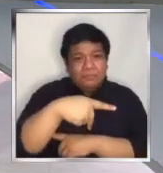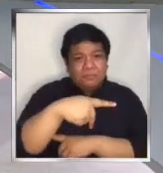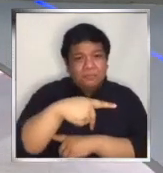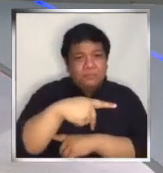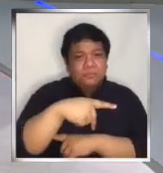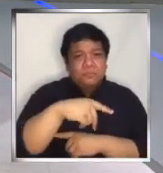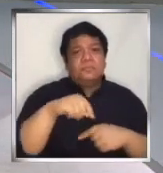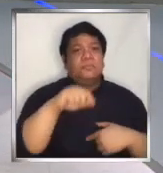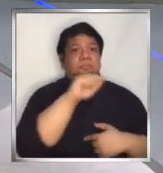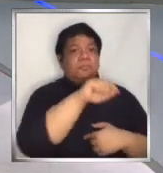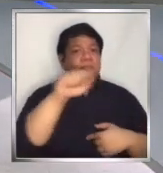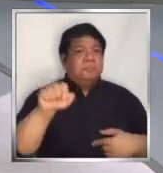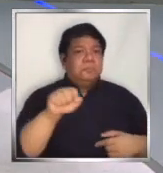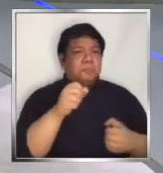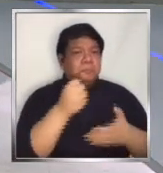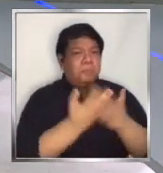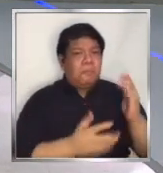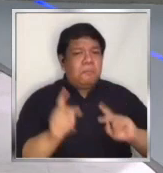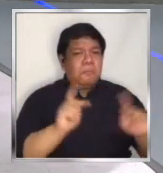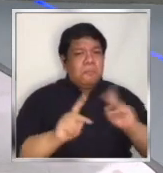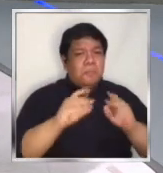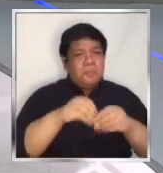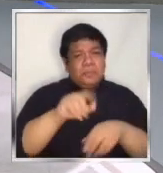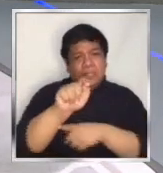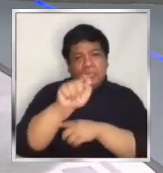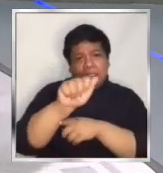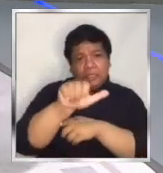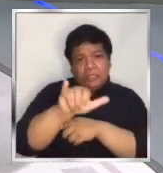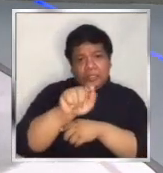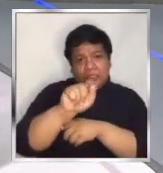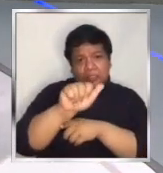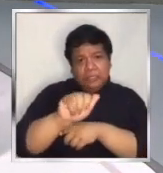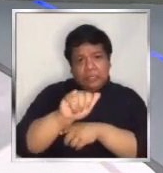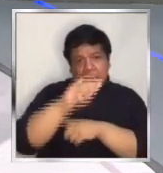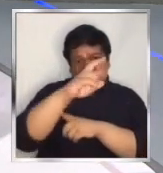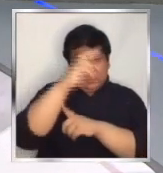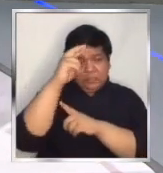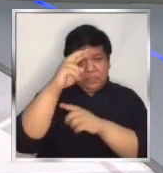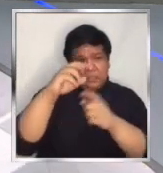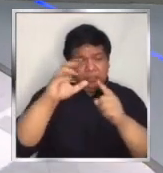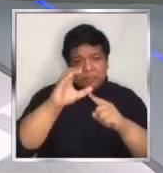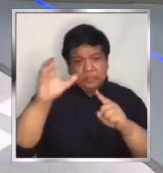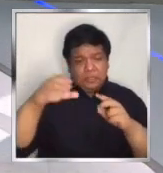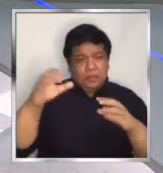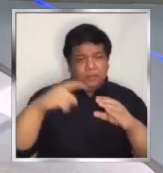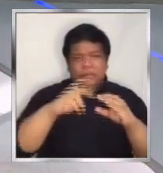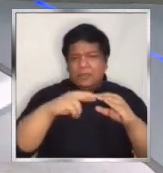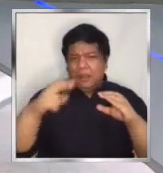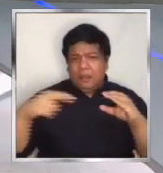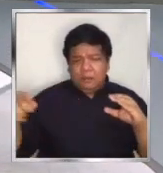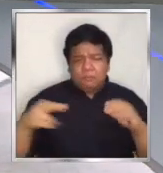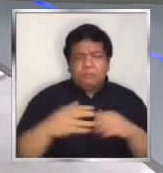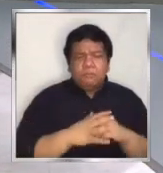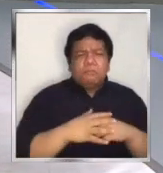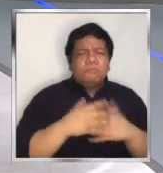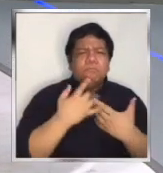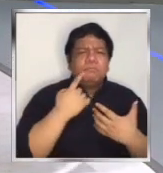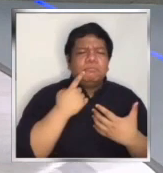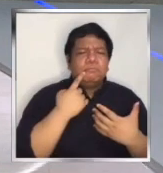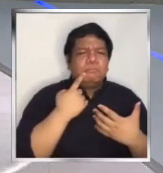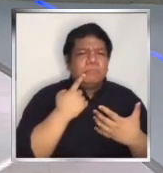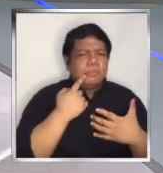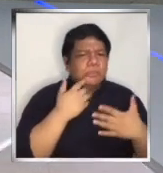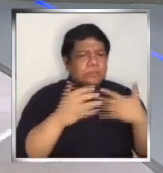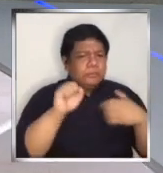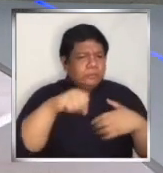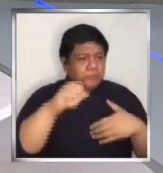nagtiyagang residente ng Taytay sa Rizal. Nasa master list man ang iba sa kanila, sadyang limitado raw ang maaabutan